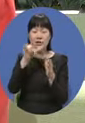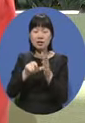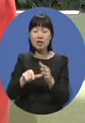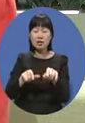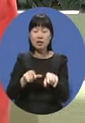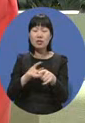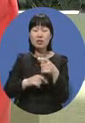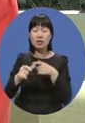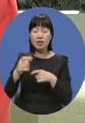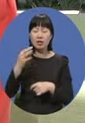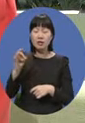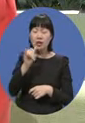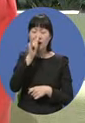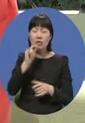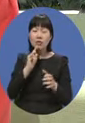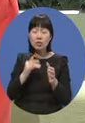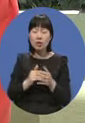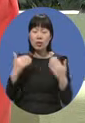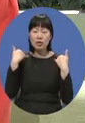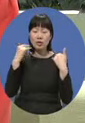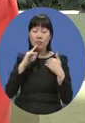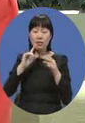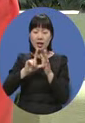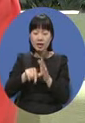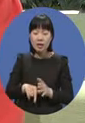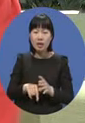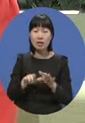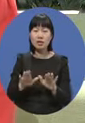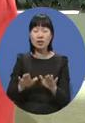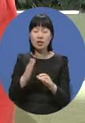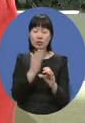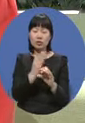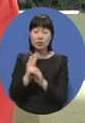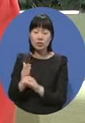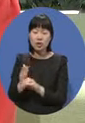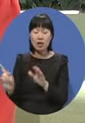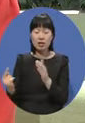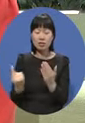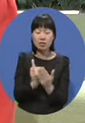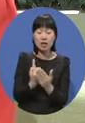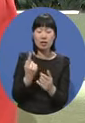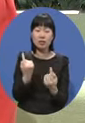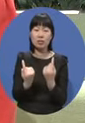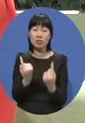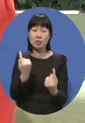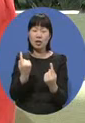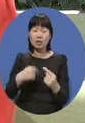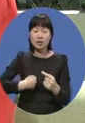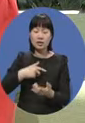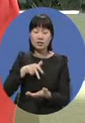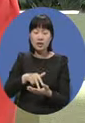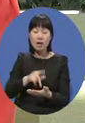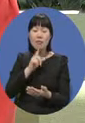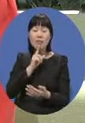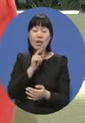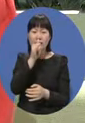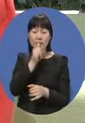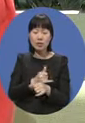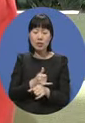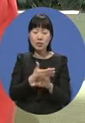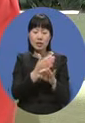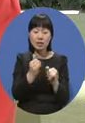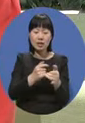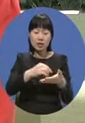때 그거를 조금 더 인정하거나 특히 어른이 말을 할 때 이렇게 중간중간 끼기다는 어 자신의 어떤 입장도 얘기하면서